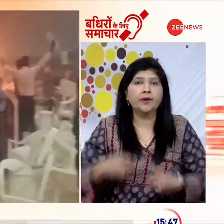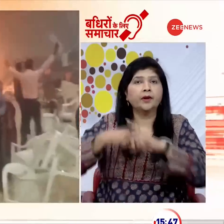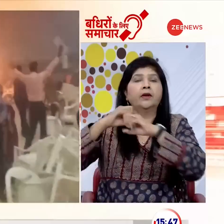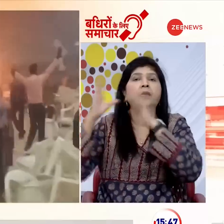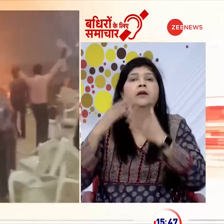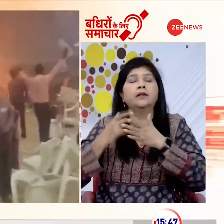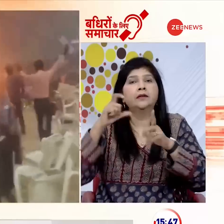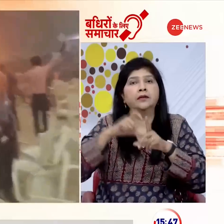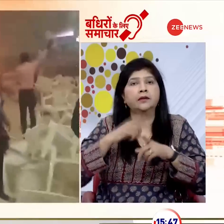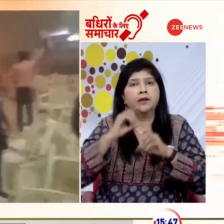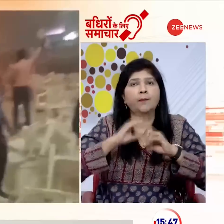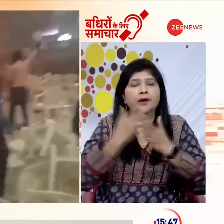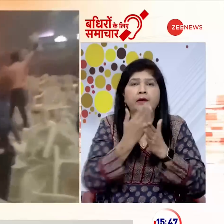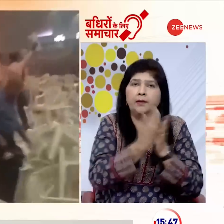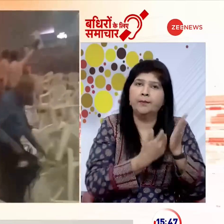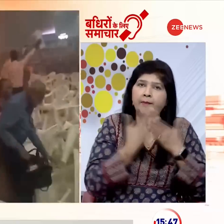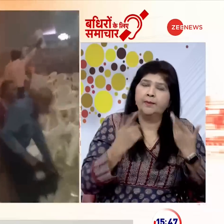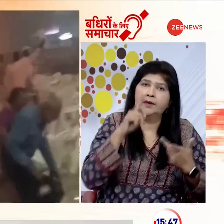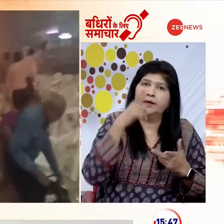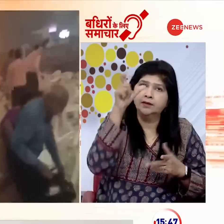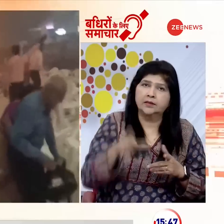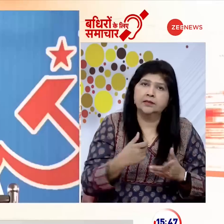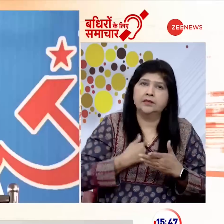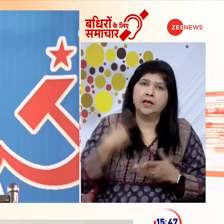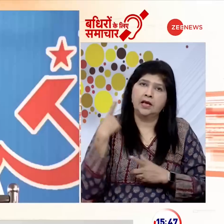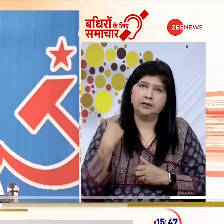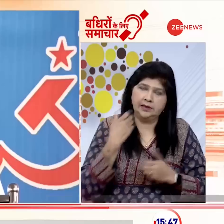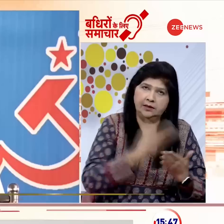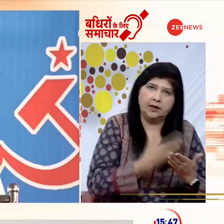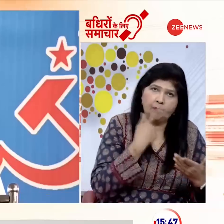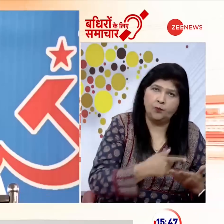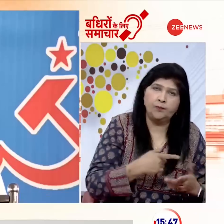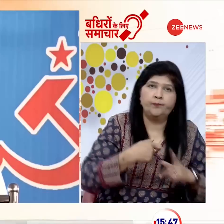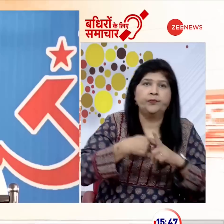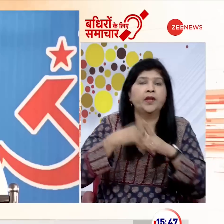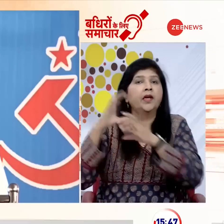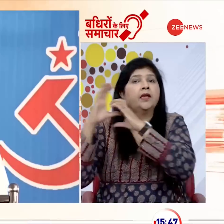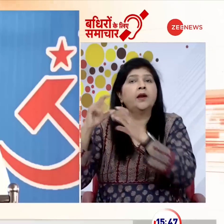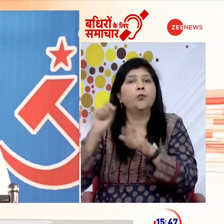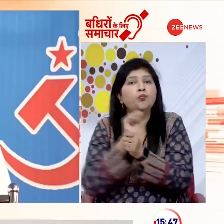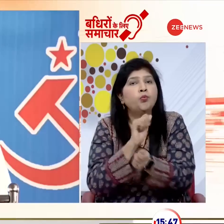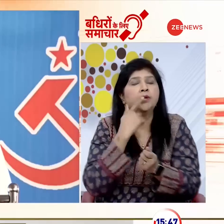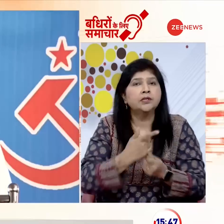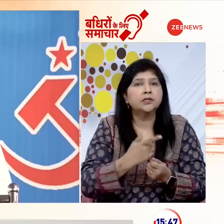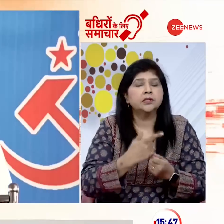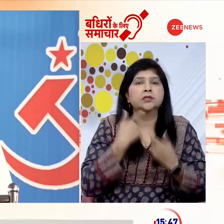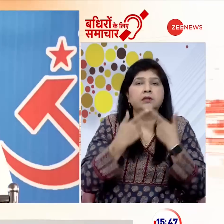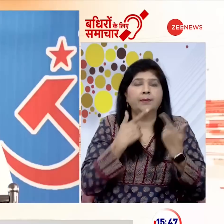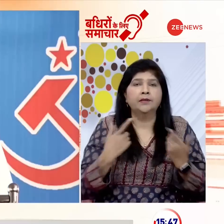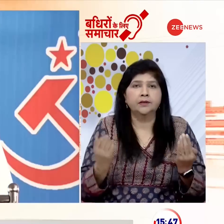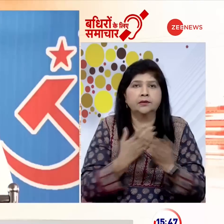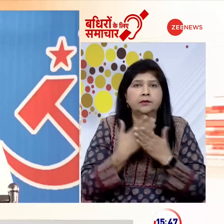केरल धमाके के मामले में एक शख्स ने सरेंडर किया है। केरल पुलिस पूछताछ में जुटी